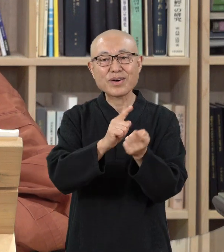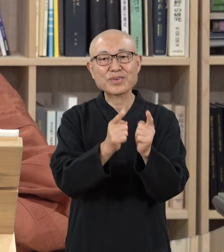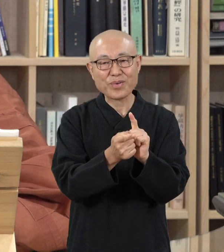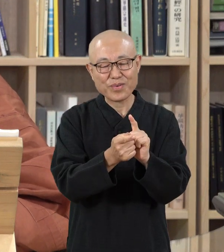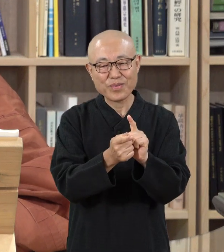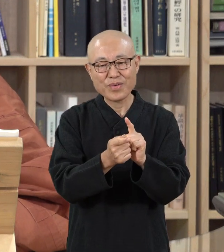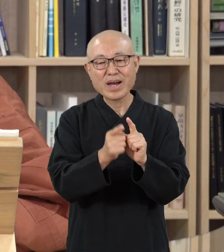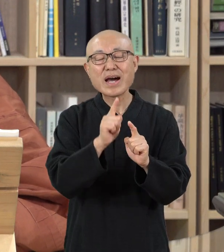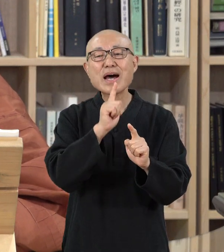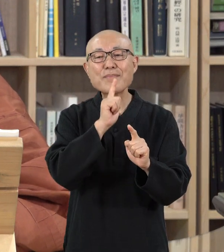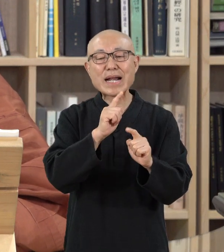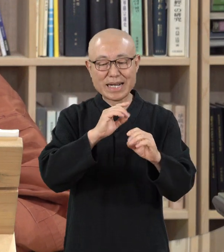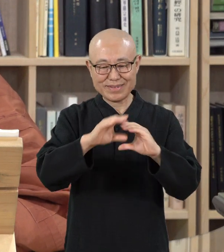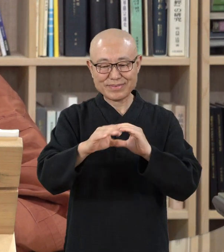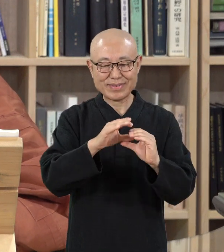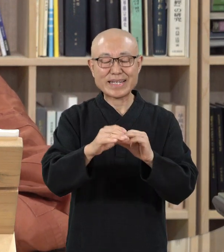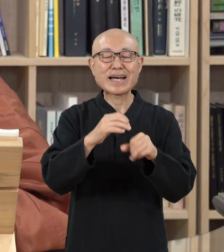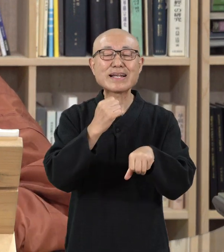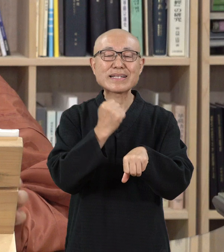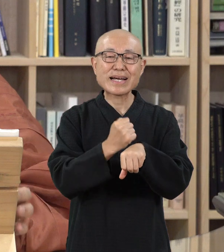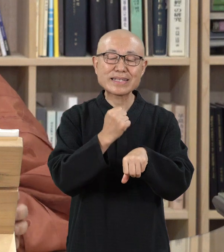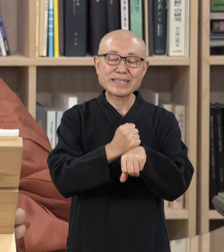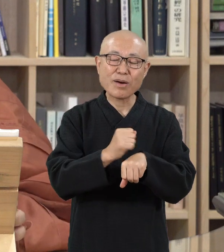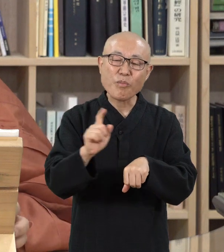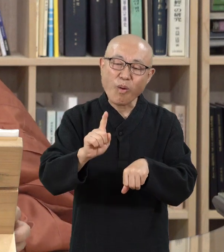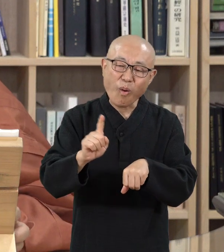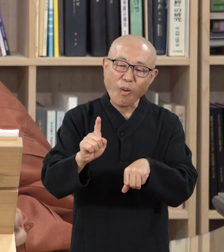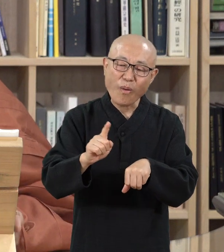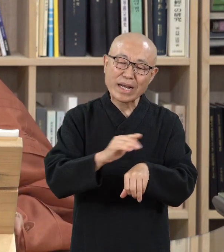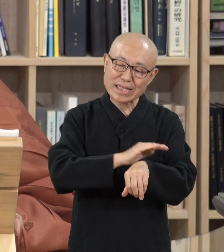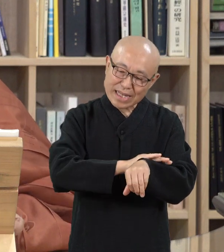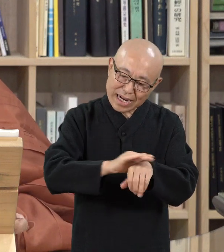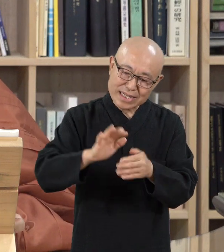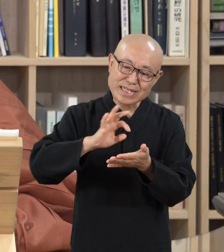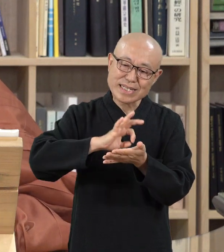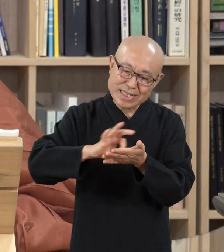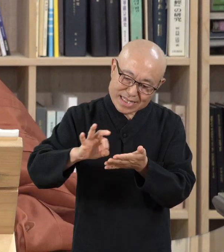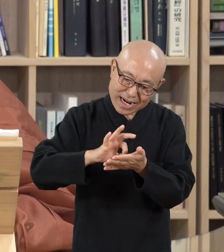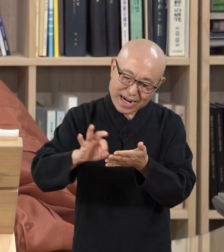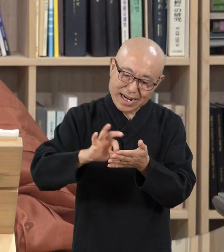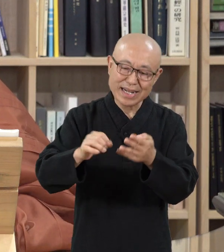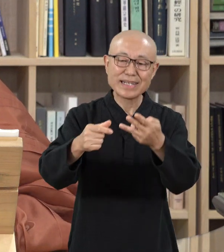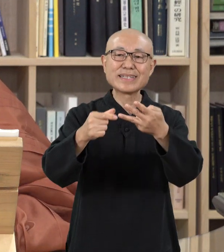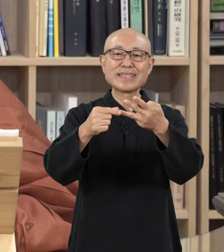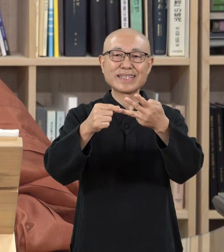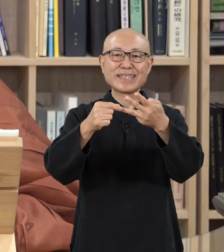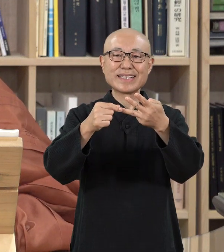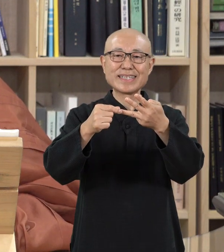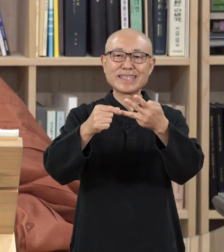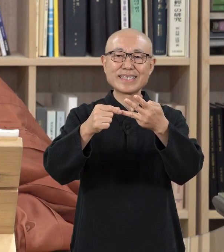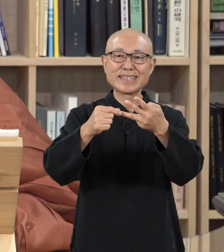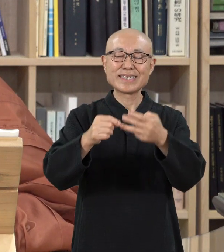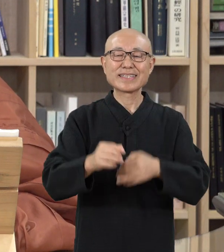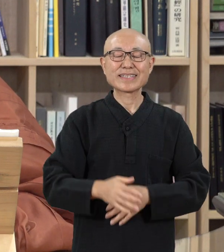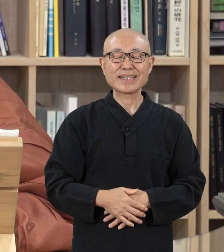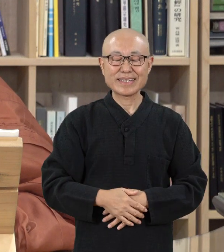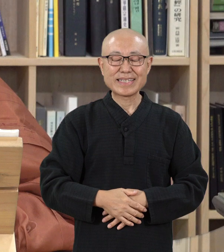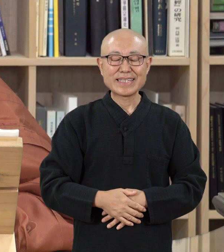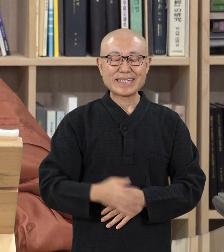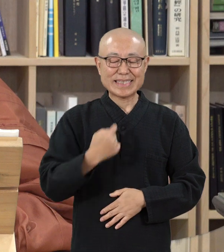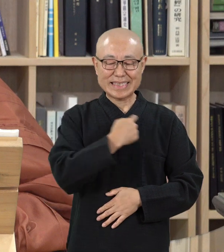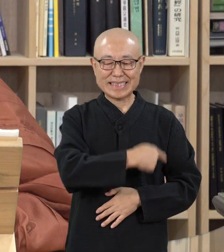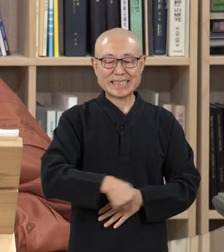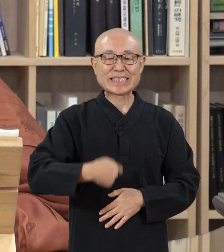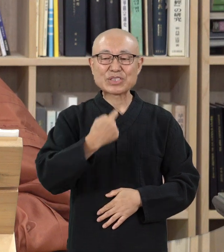그 소통하는 언어는 무엇을 가지고 전달할 것인가. 이 신구의